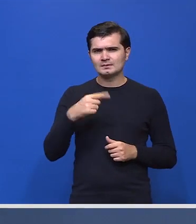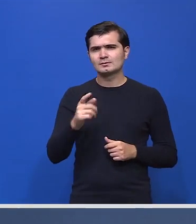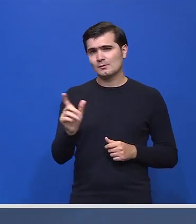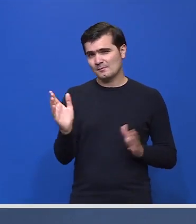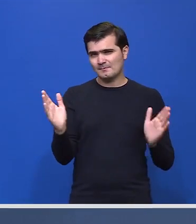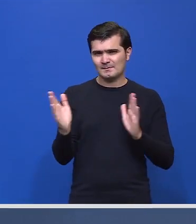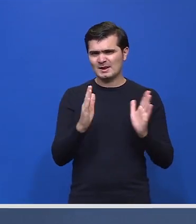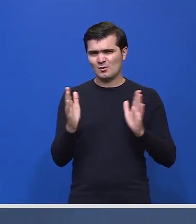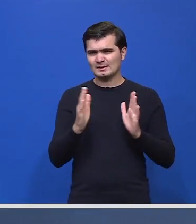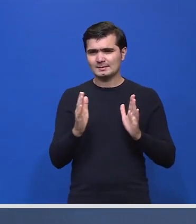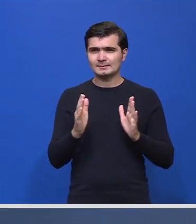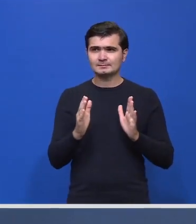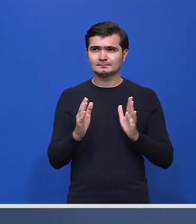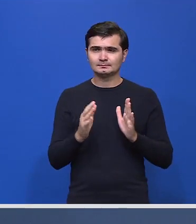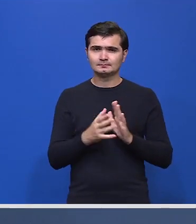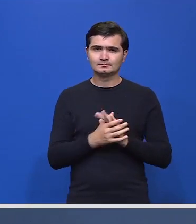în care